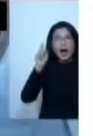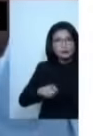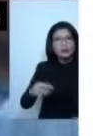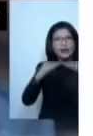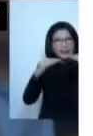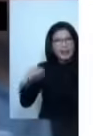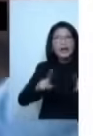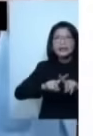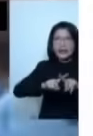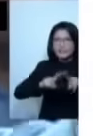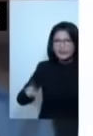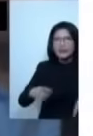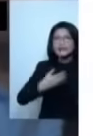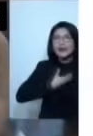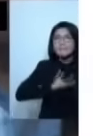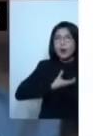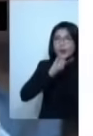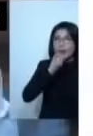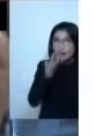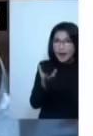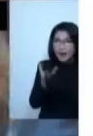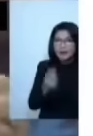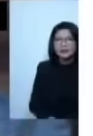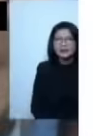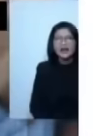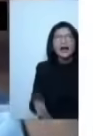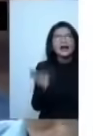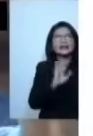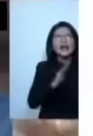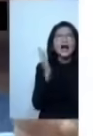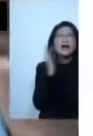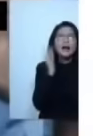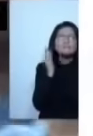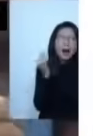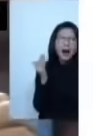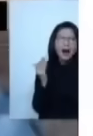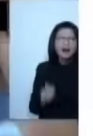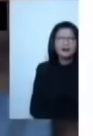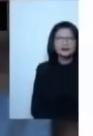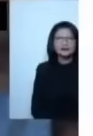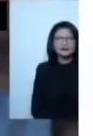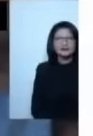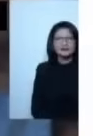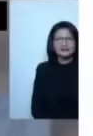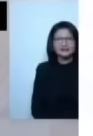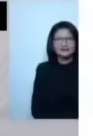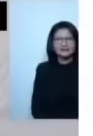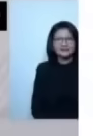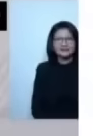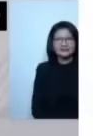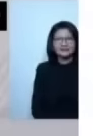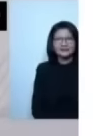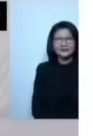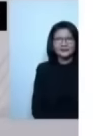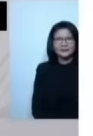sama-sama para capres ini beradu gagasan menyampaikan visi misi dan juga program pada malam hari ini kesuruhan ataupun